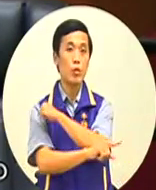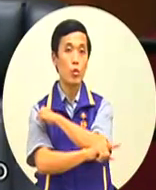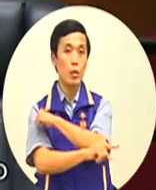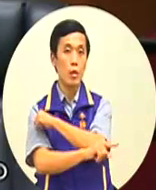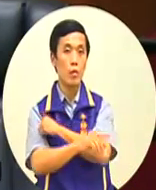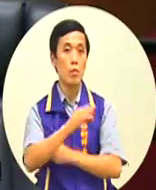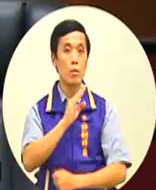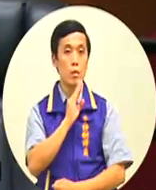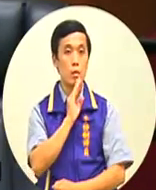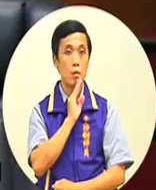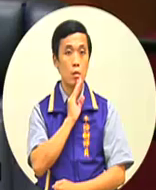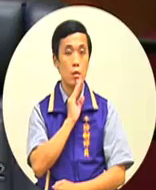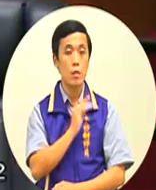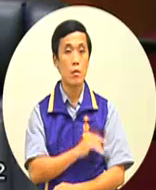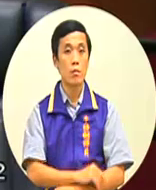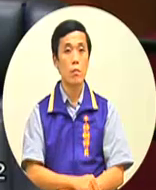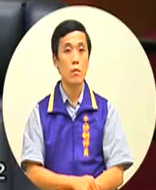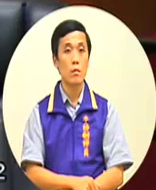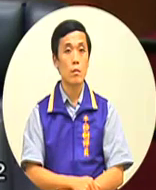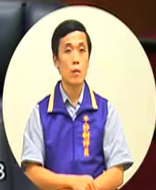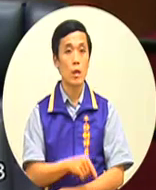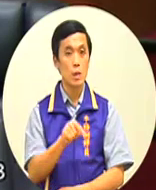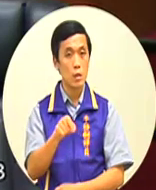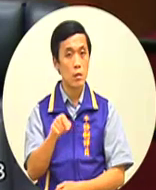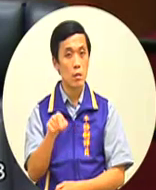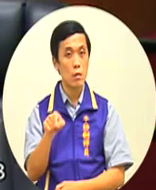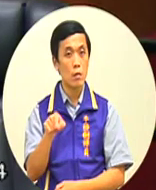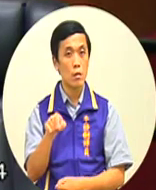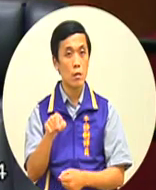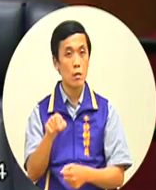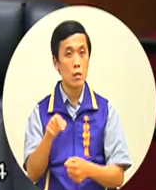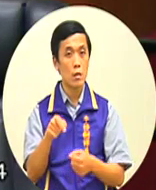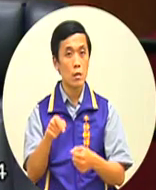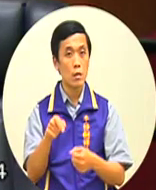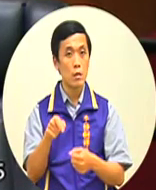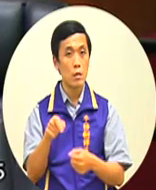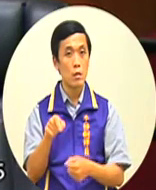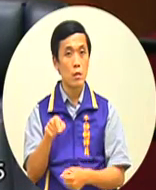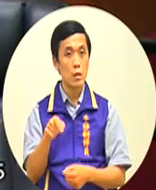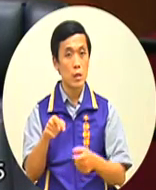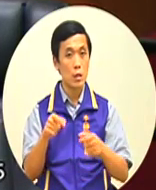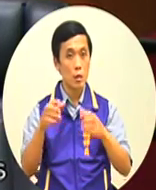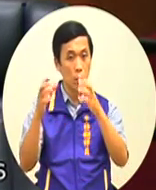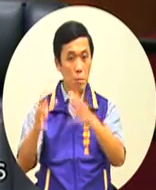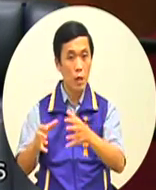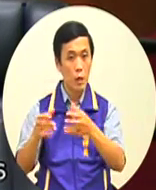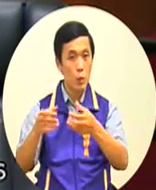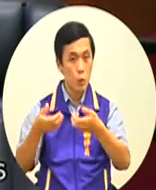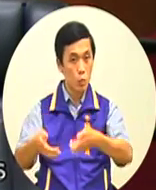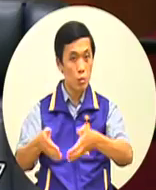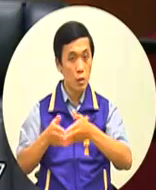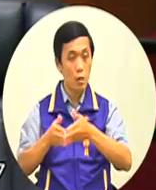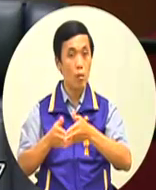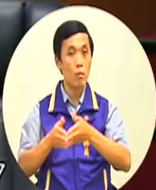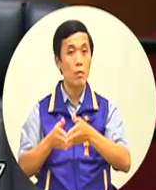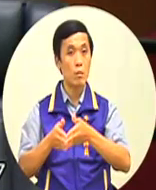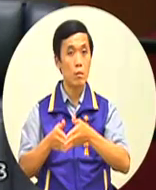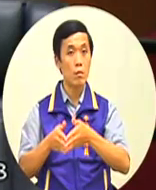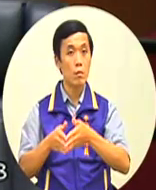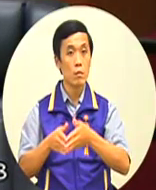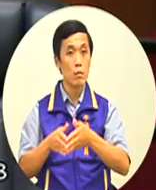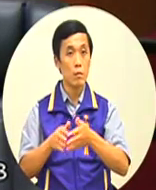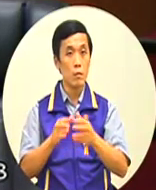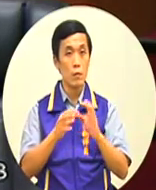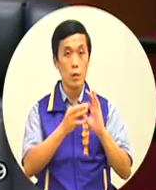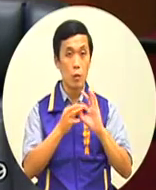所以是非常重要的这个非常重要的一个建设，而且是关系到我们整个台湾